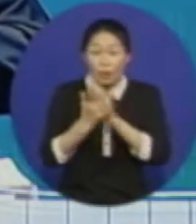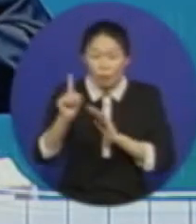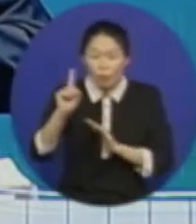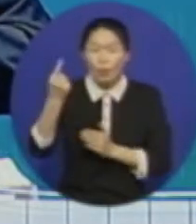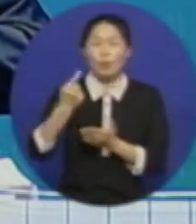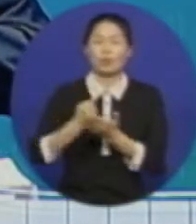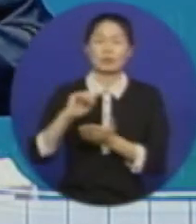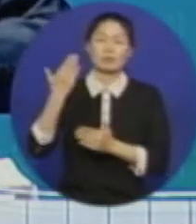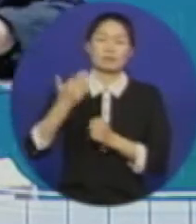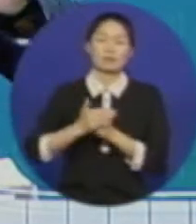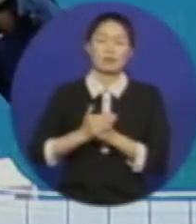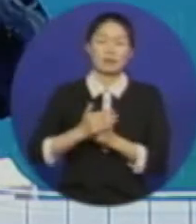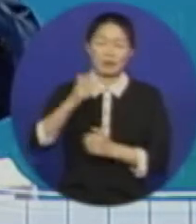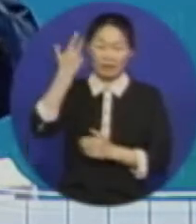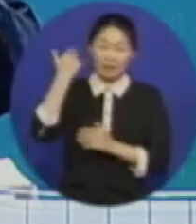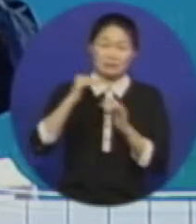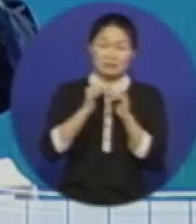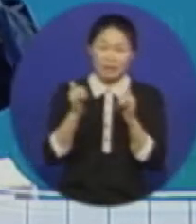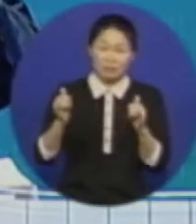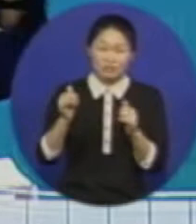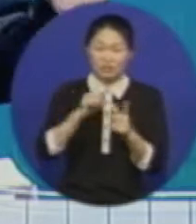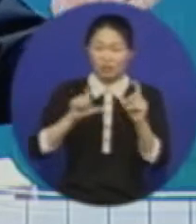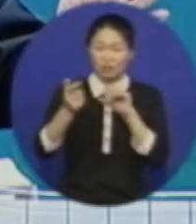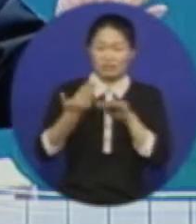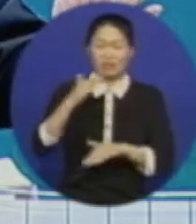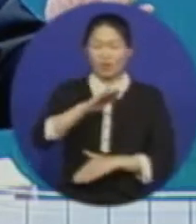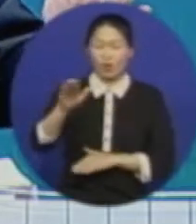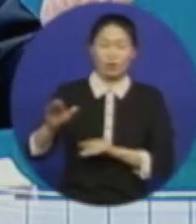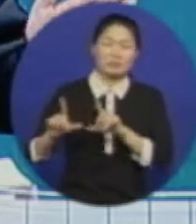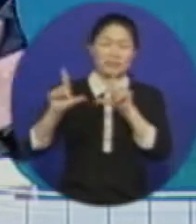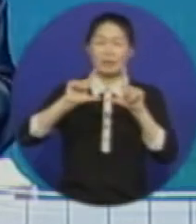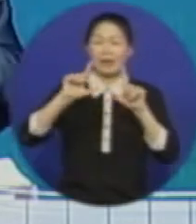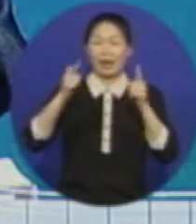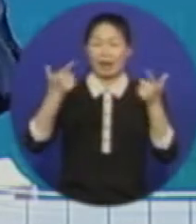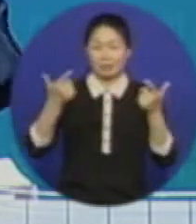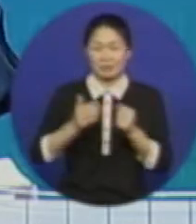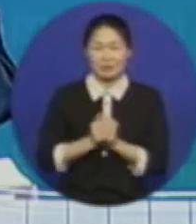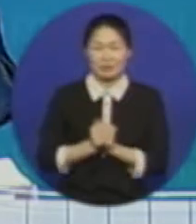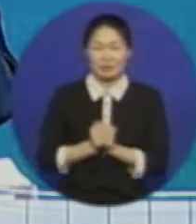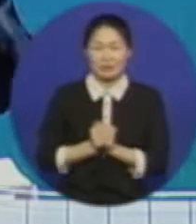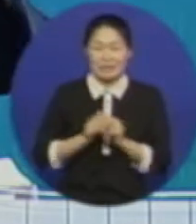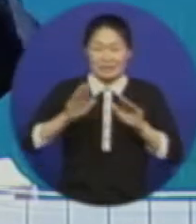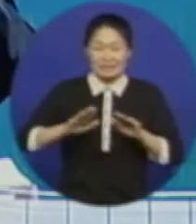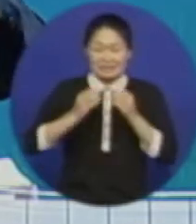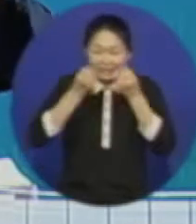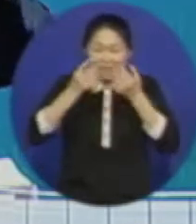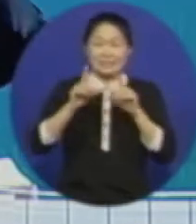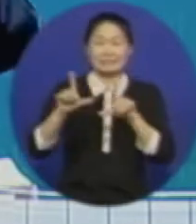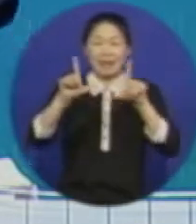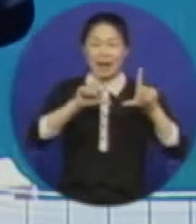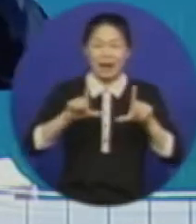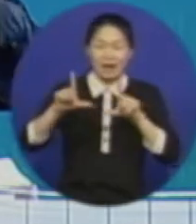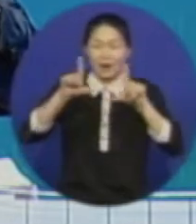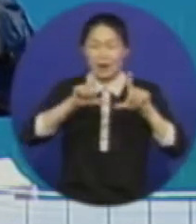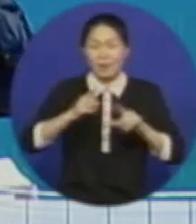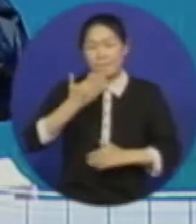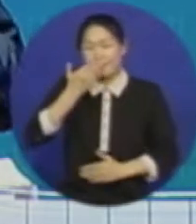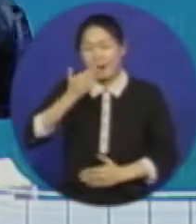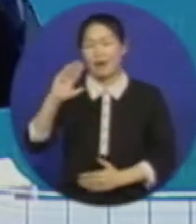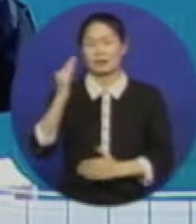옛 사람은 더이상 여러분의 삶이 아니에요 이제는 진짜 새 삶을 사라지게 되는